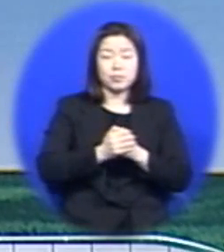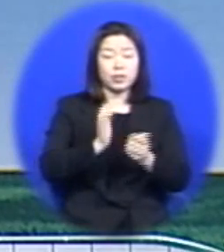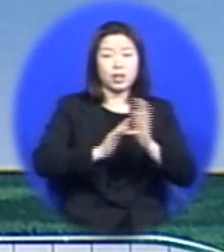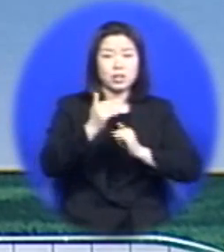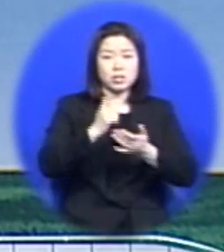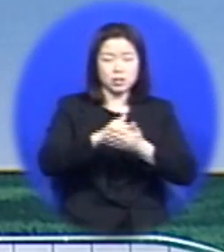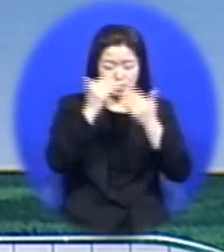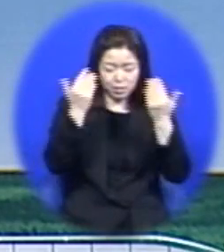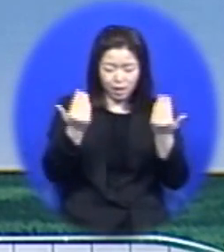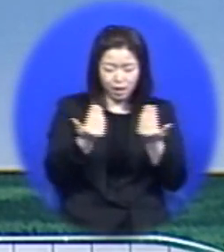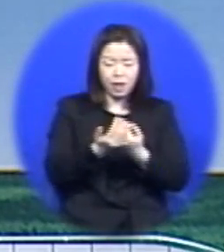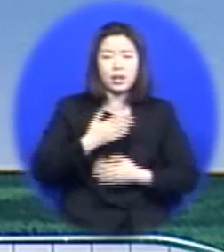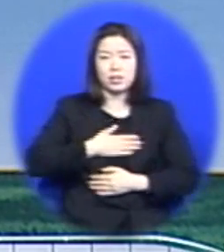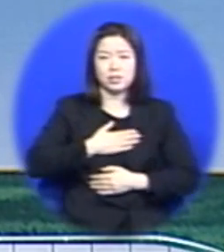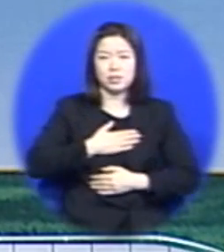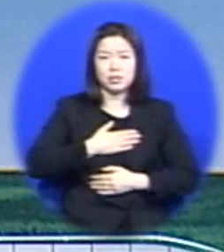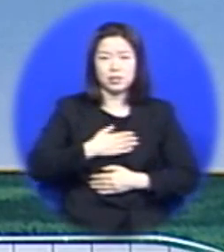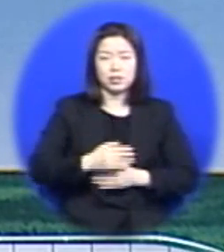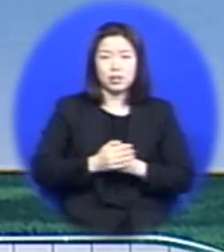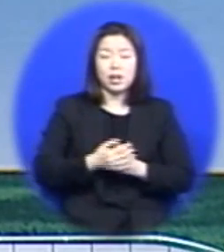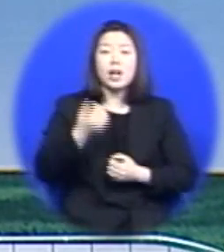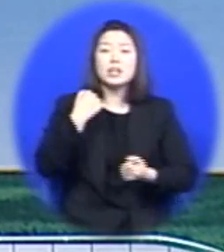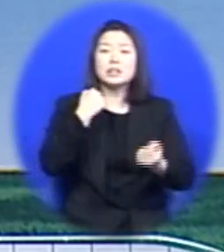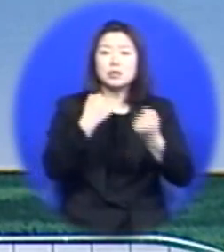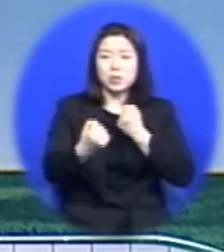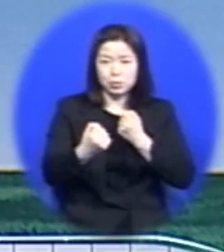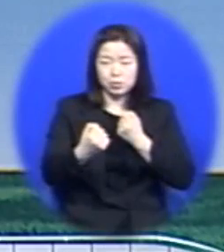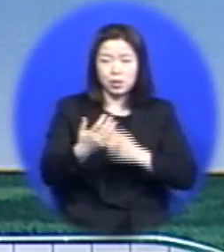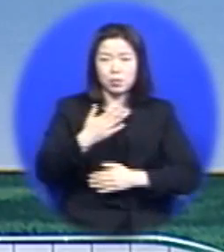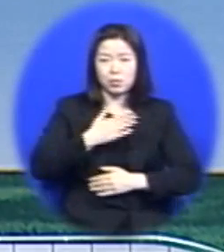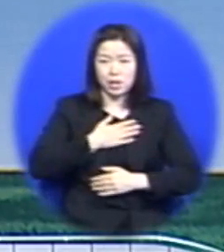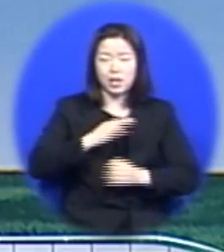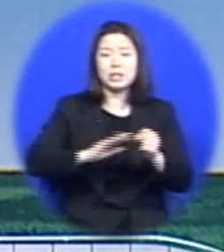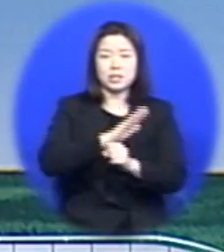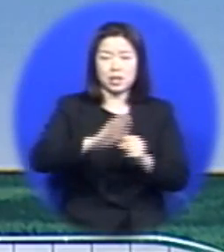예수님은 다 아신다. 그런데도 나를 사랑하신다.